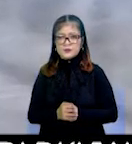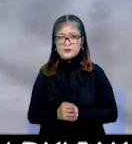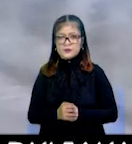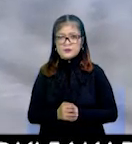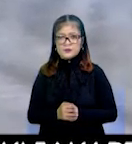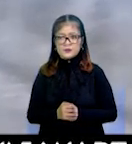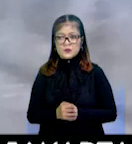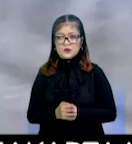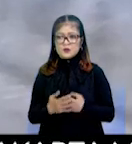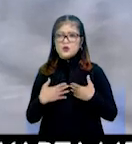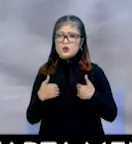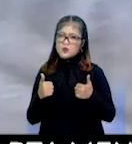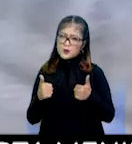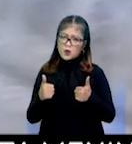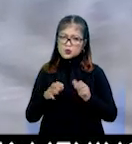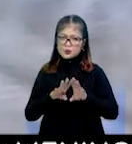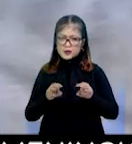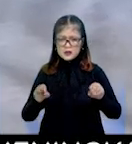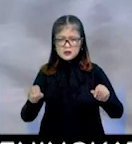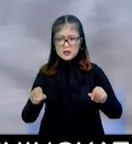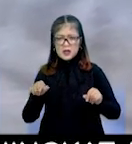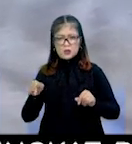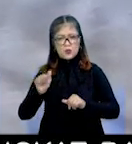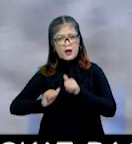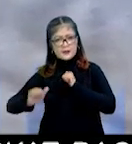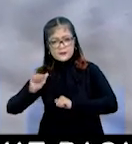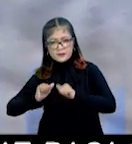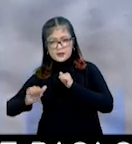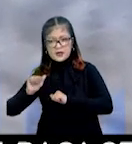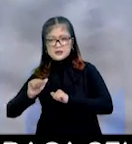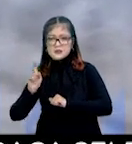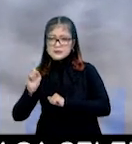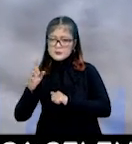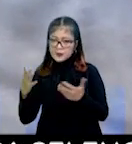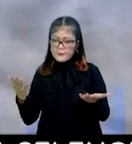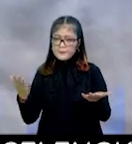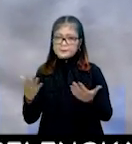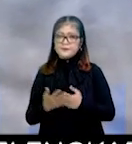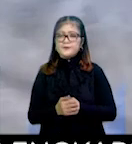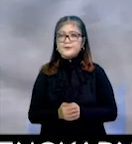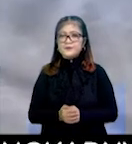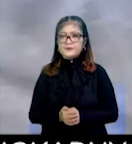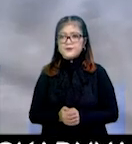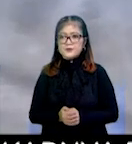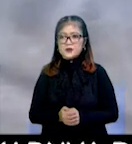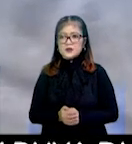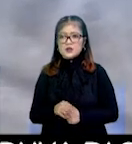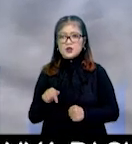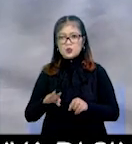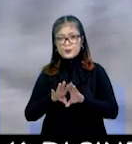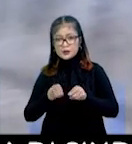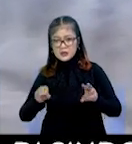sangat bagus. Makanya dia itu aktif ya. Dalam arti makanya dia itu tidak pernah kena lelah. Walaupun